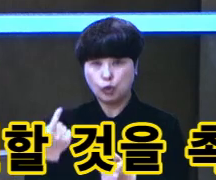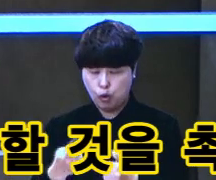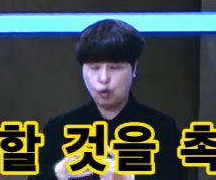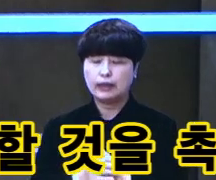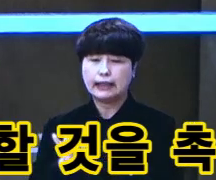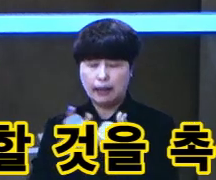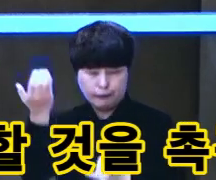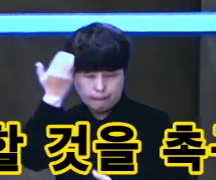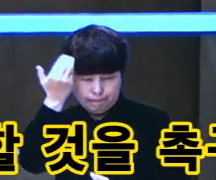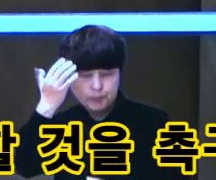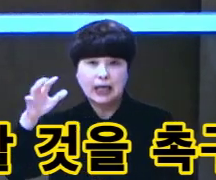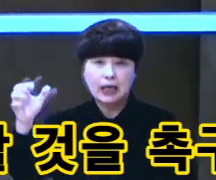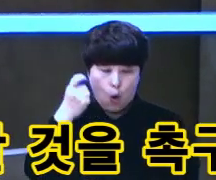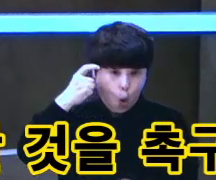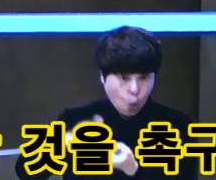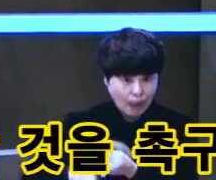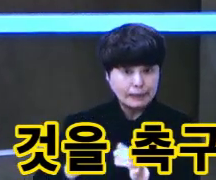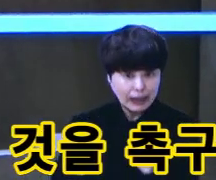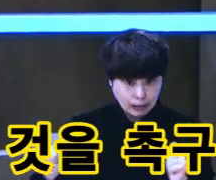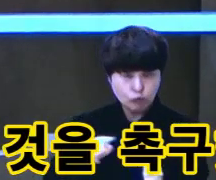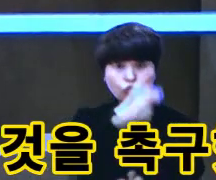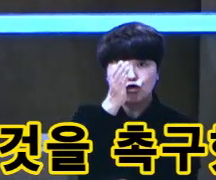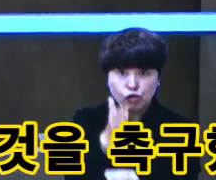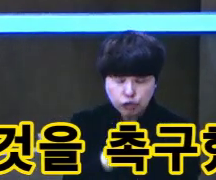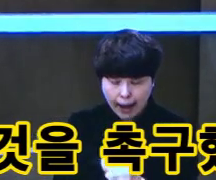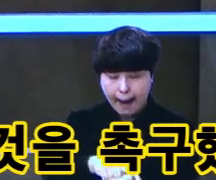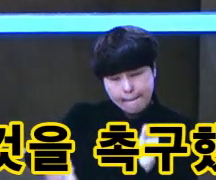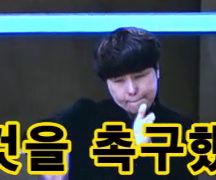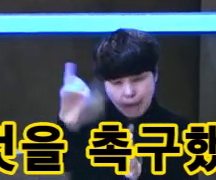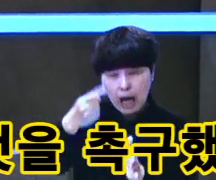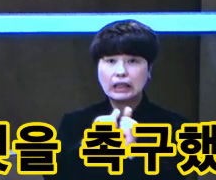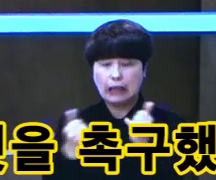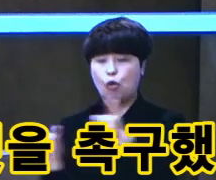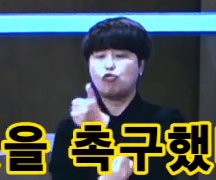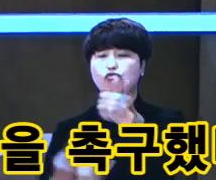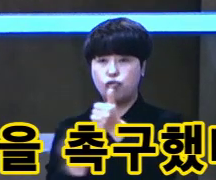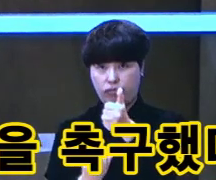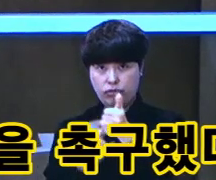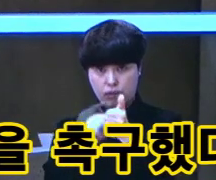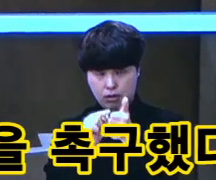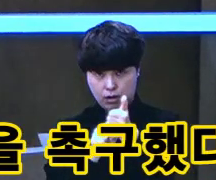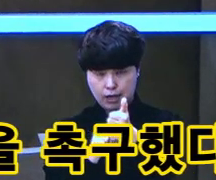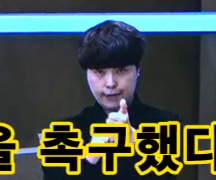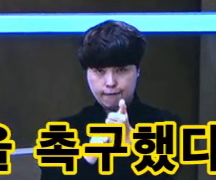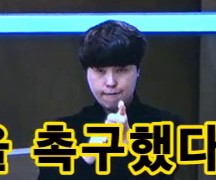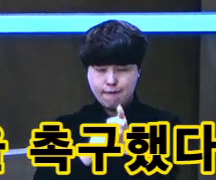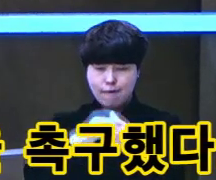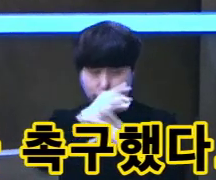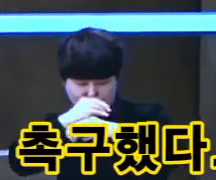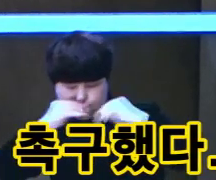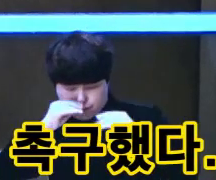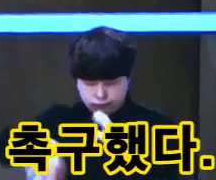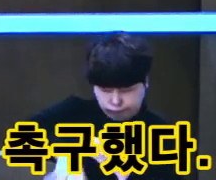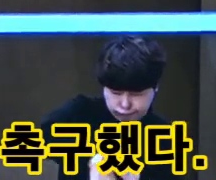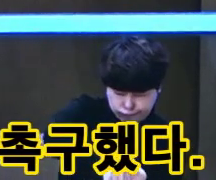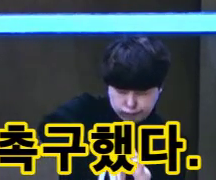맞춰 관심 있는 신청인들 중 100여 명의 위원들을 컴퓨터로 무작위로 뽑아서 6개월 단위